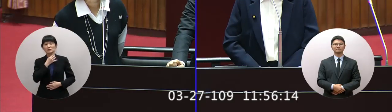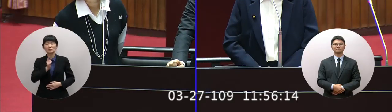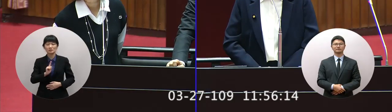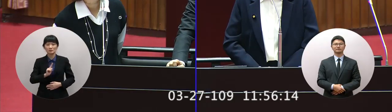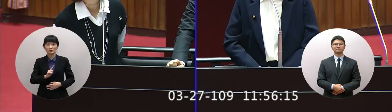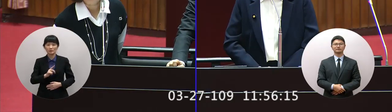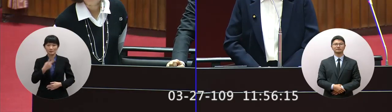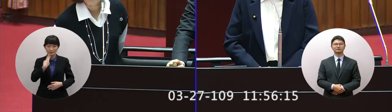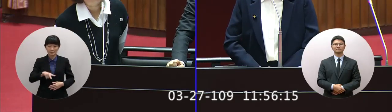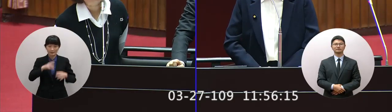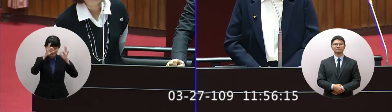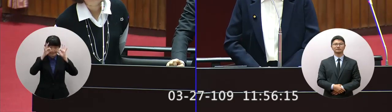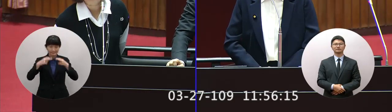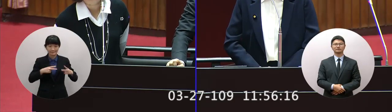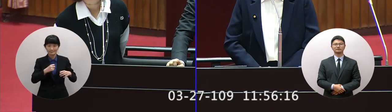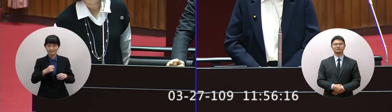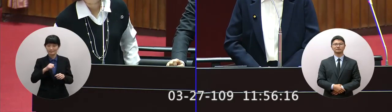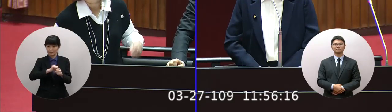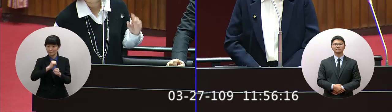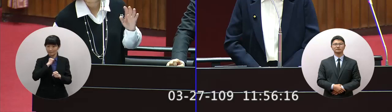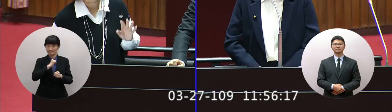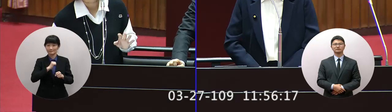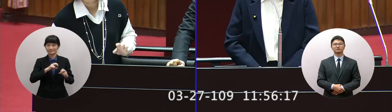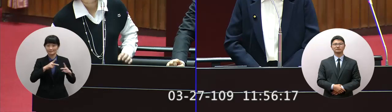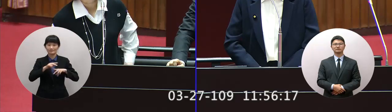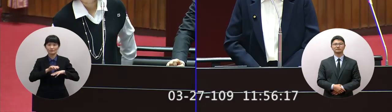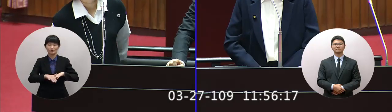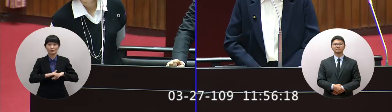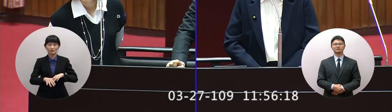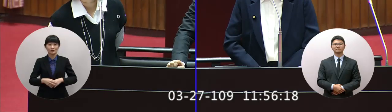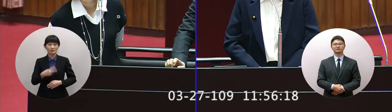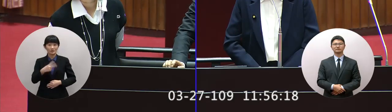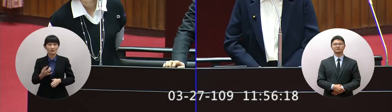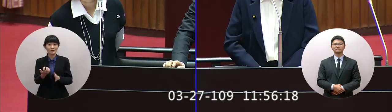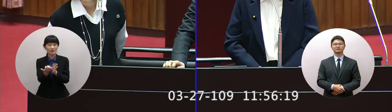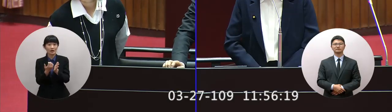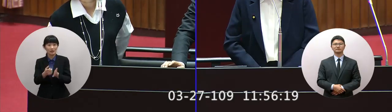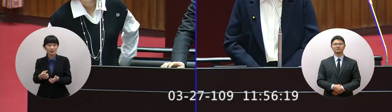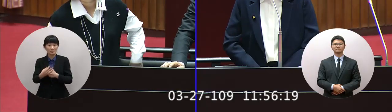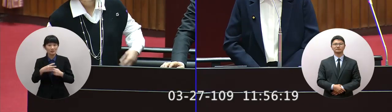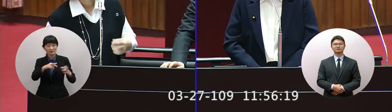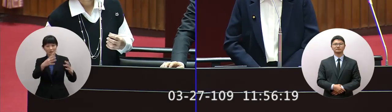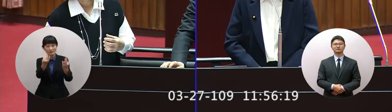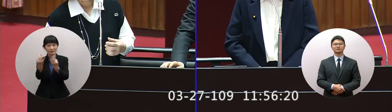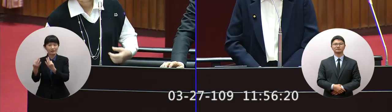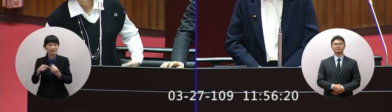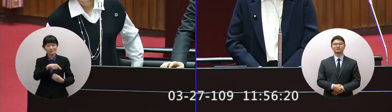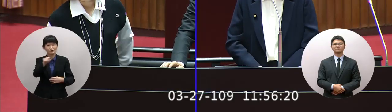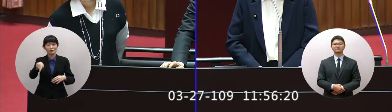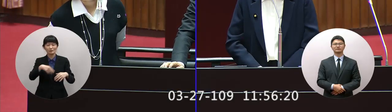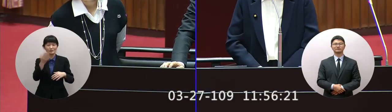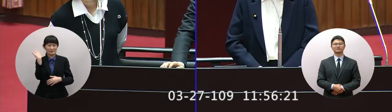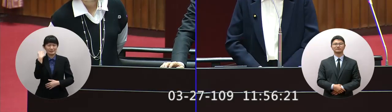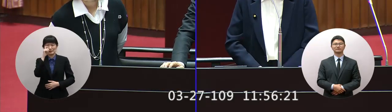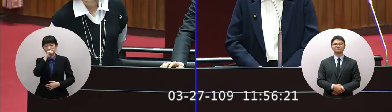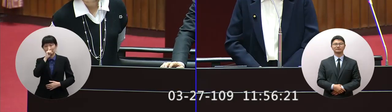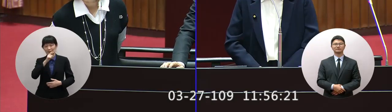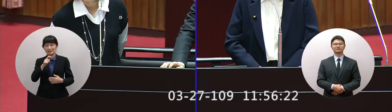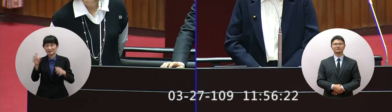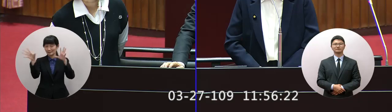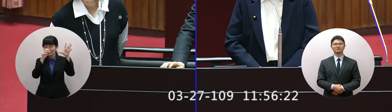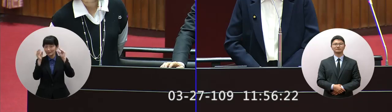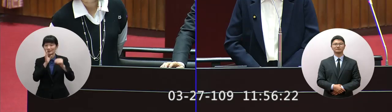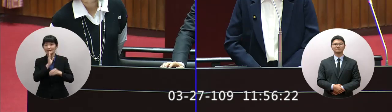强。那另外也跟委员说明一下，刚刚那个数字可能有一点没有 update 哈。那个我们到目前为